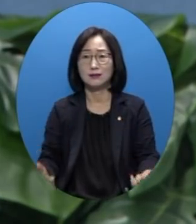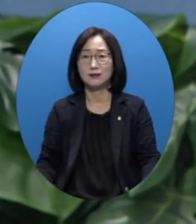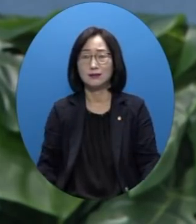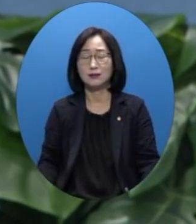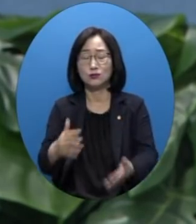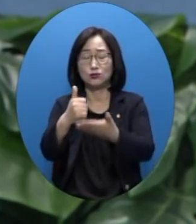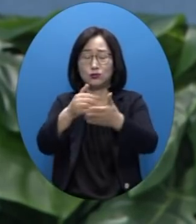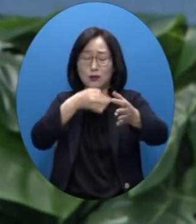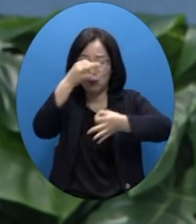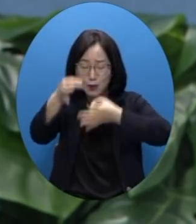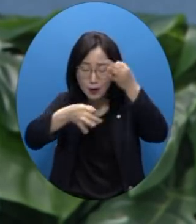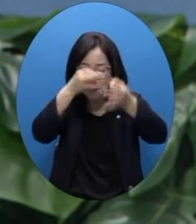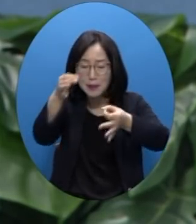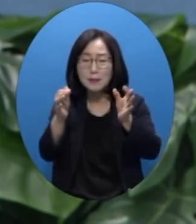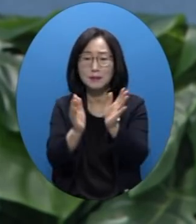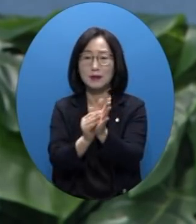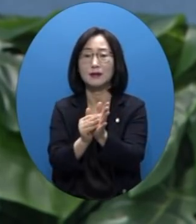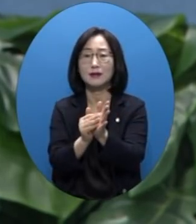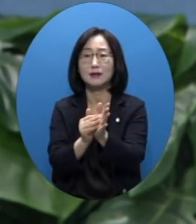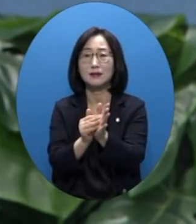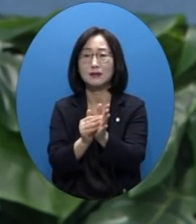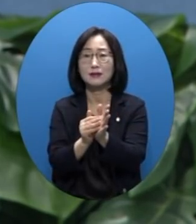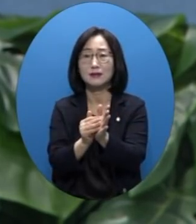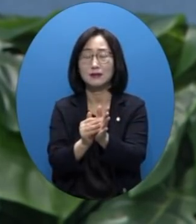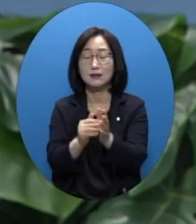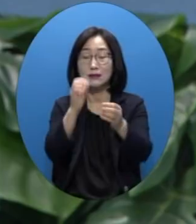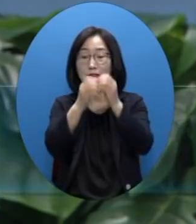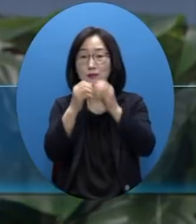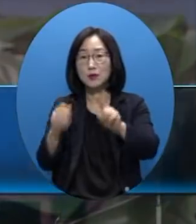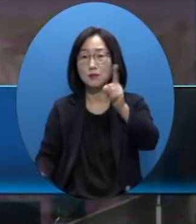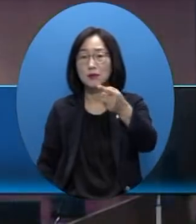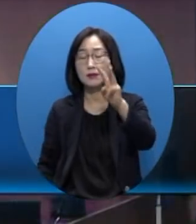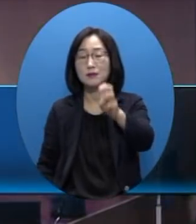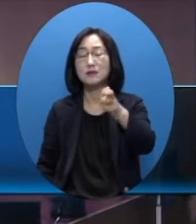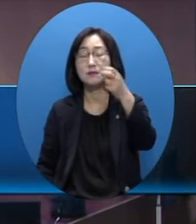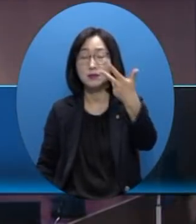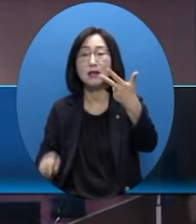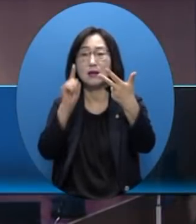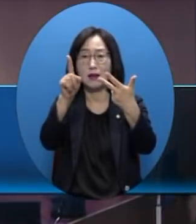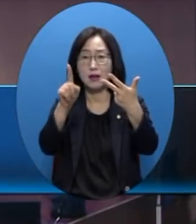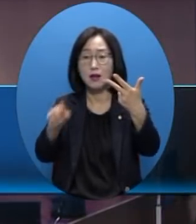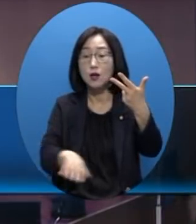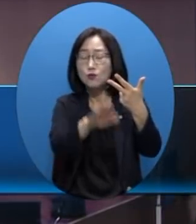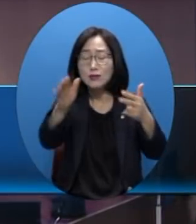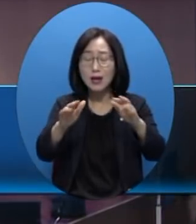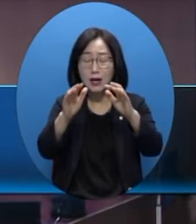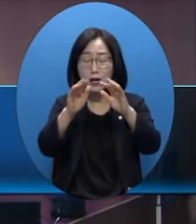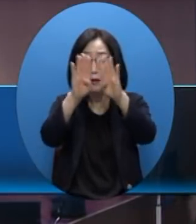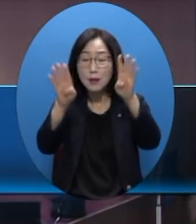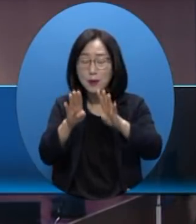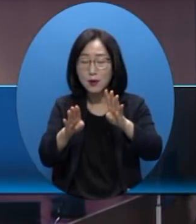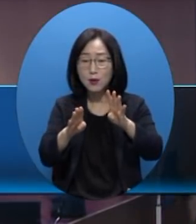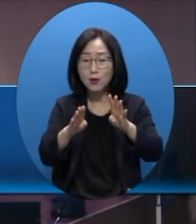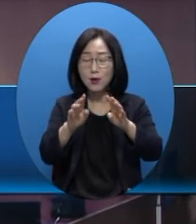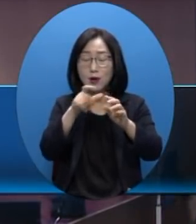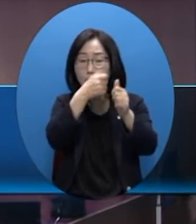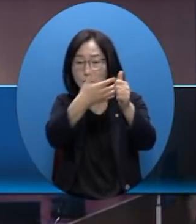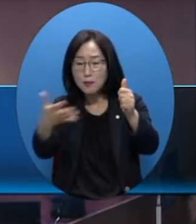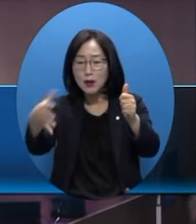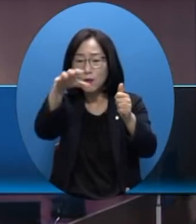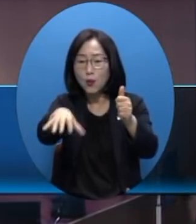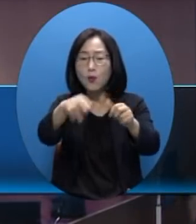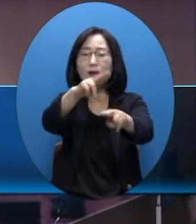주 앞에 부르짖었습니다. 시편 137편 1절을 말씀합니다. 우리가 바벨론의 여러 강변